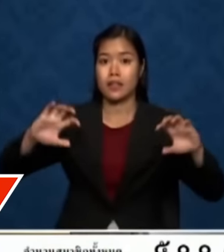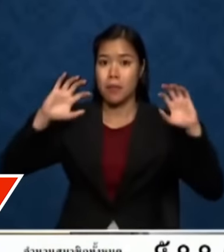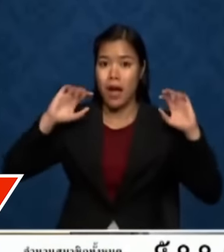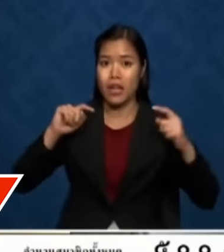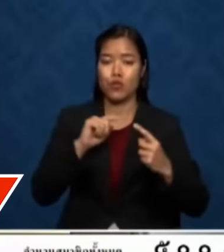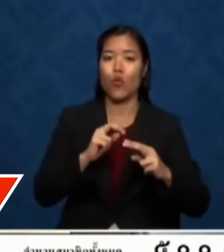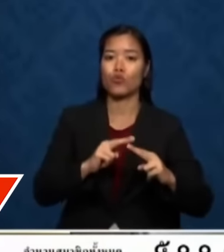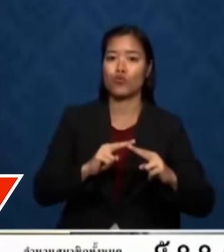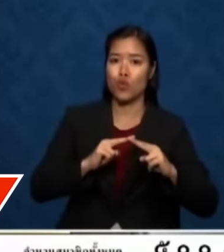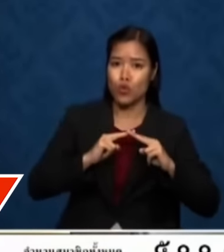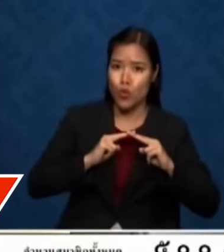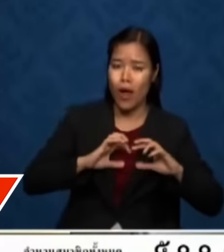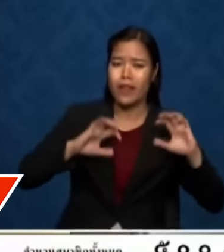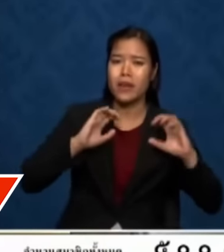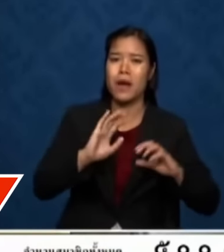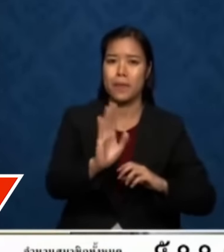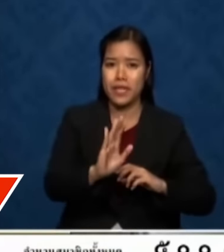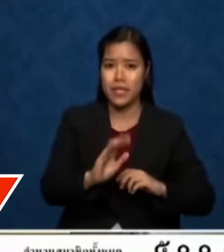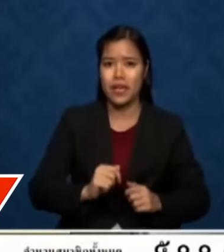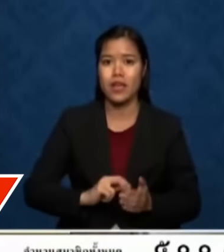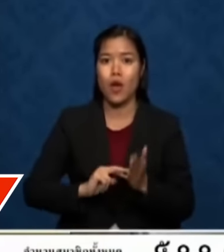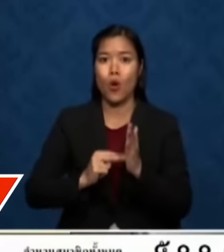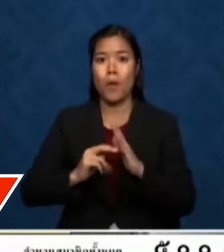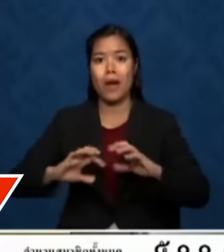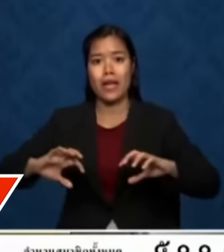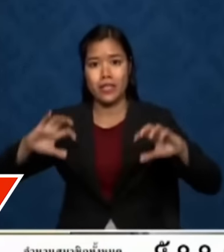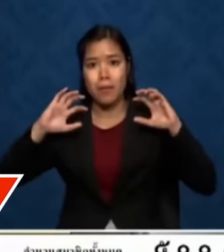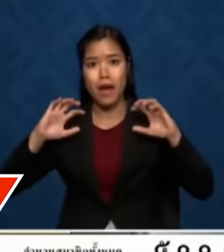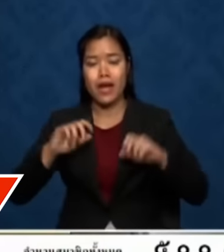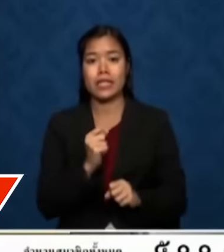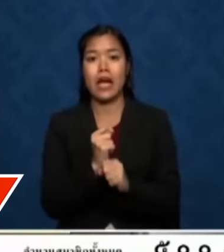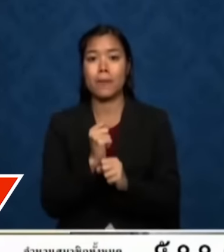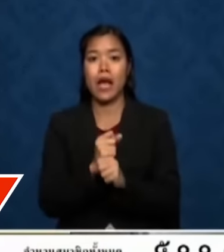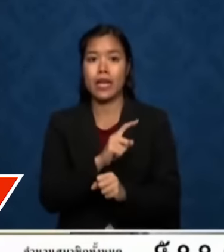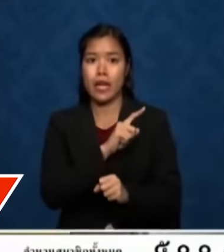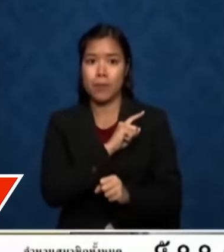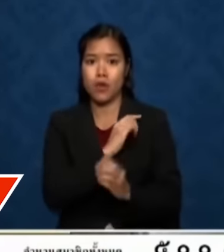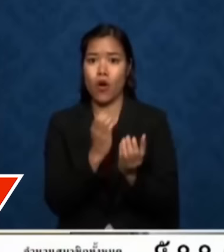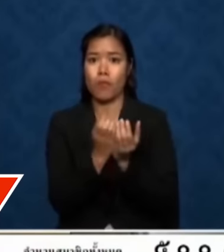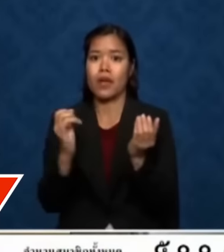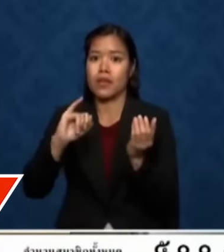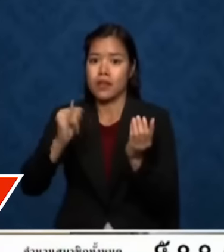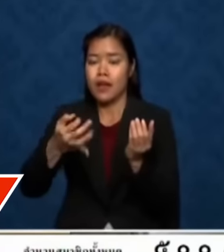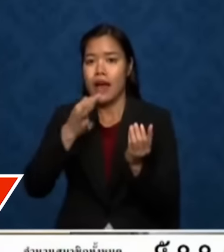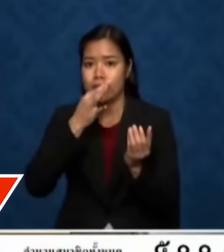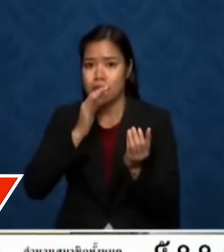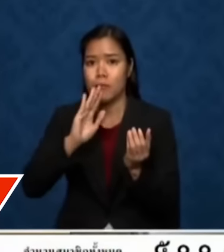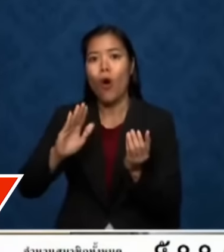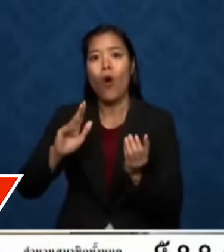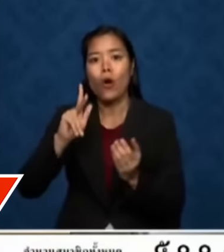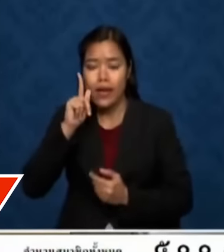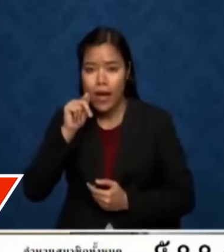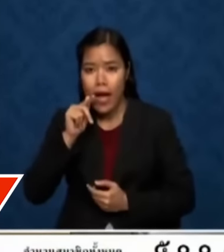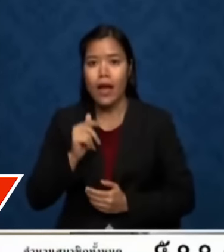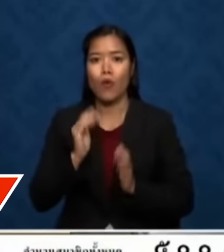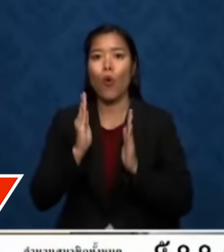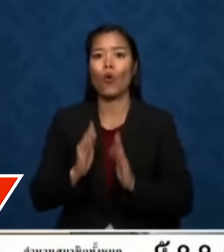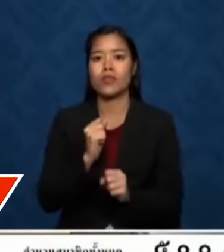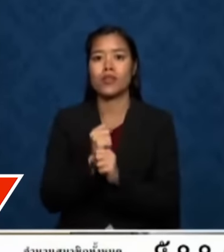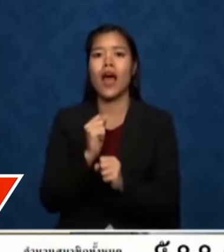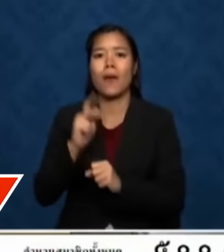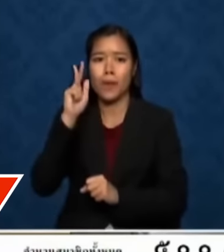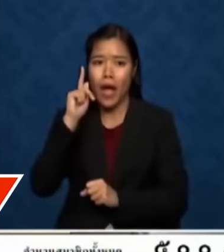รัฐบาลสื่อของรัฐก็ยังคงต้องทำหน้าที่ตามจรรยาบรรณวิชาชีพของสื่ออยู่ดีก็ต้องทำห